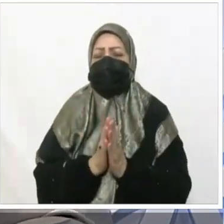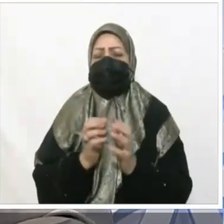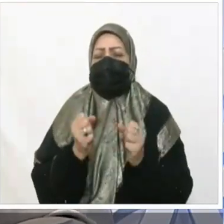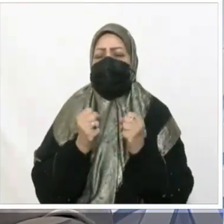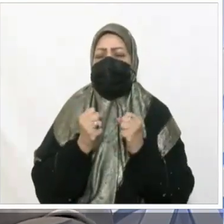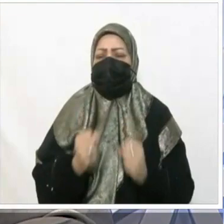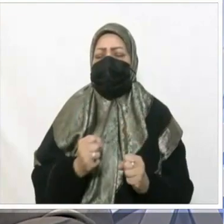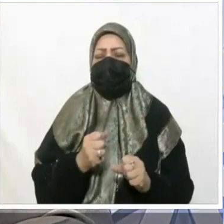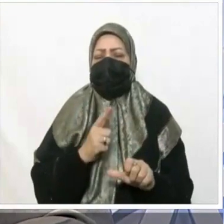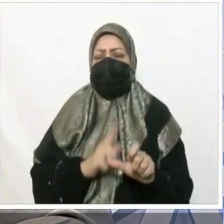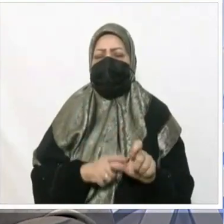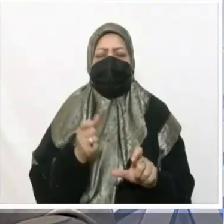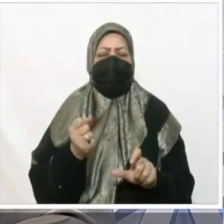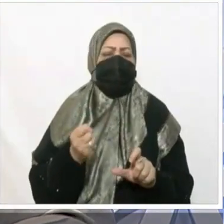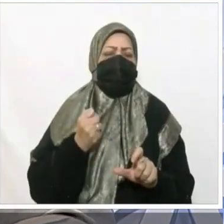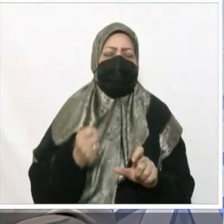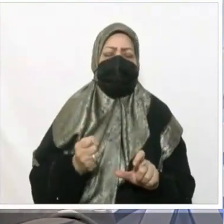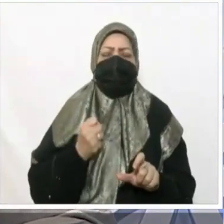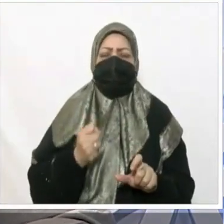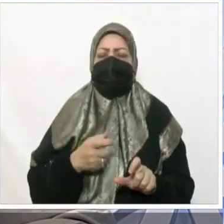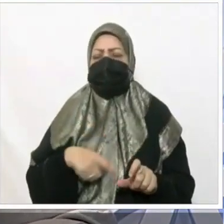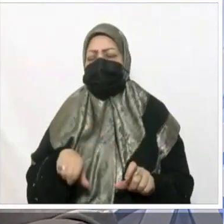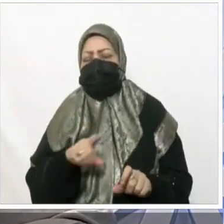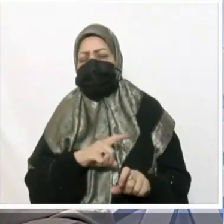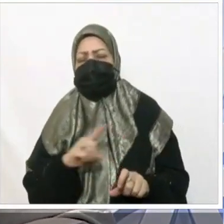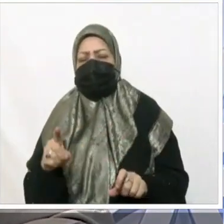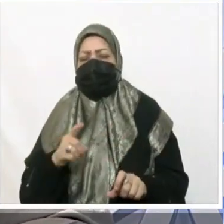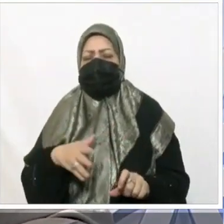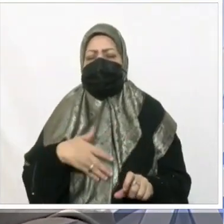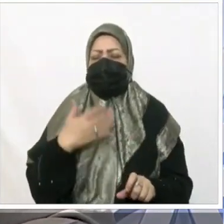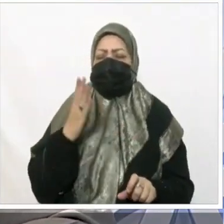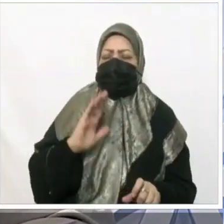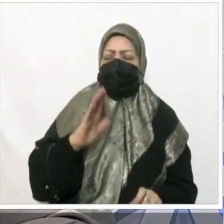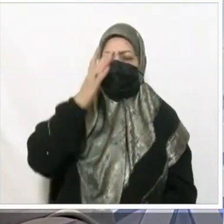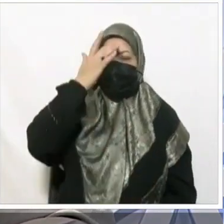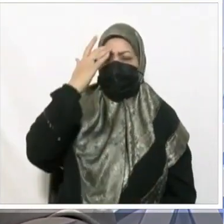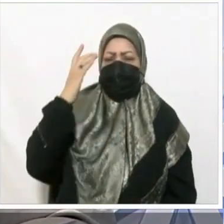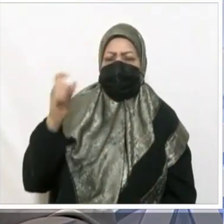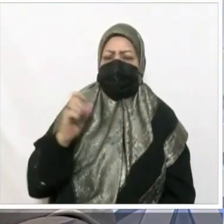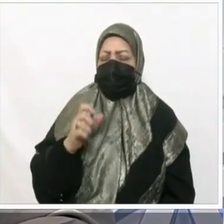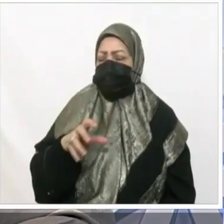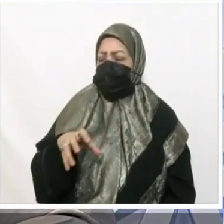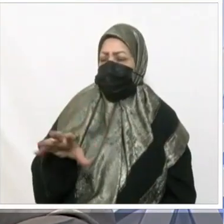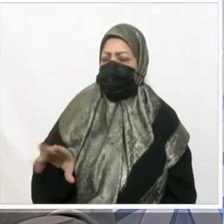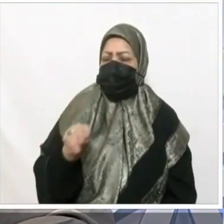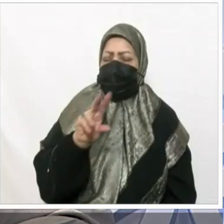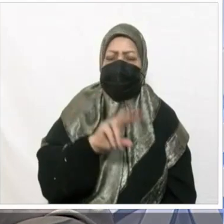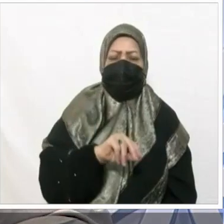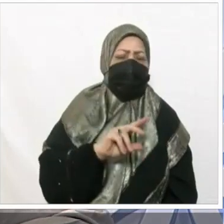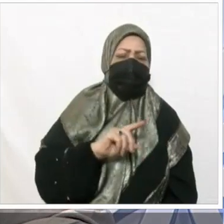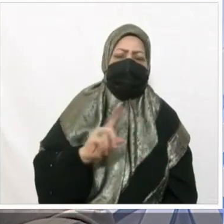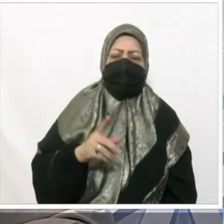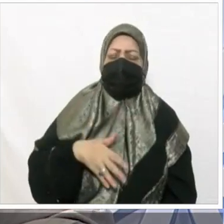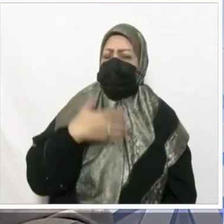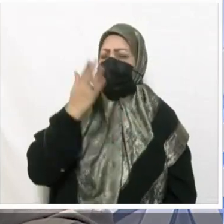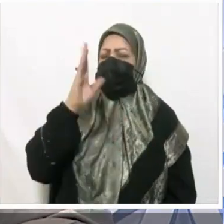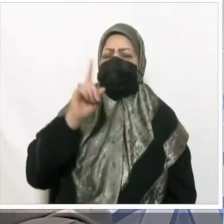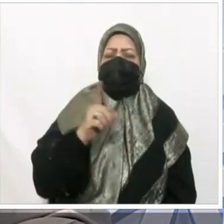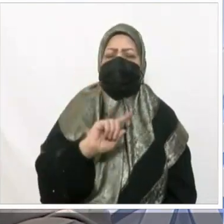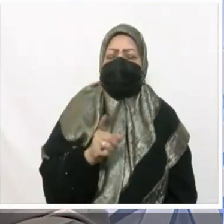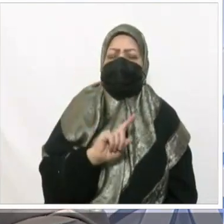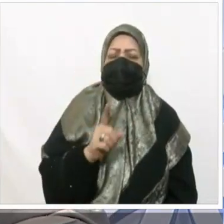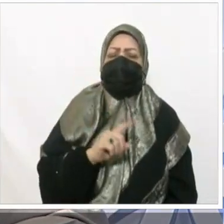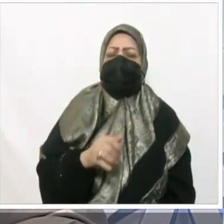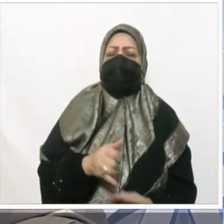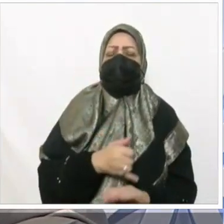لا يعترفون بالفقه المقارن أصلا، ما يعترفوش، لا يعترفون إلا بمذهبهم هم فقط،